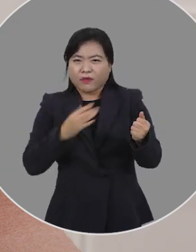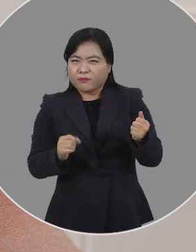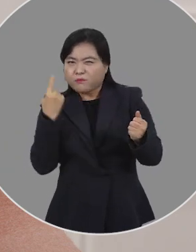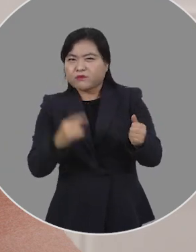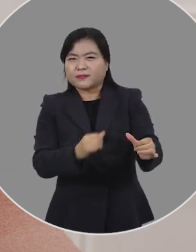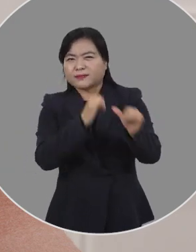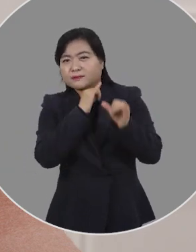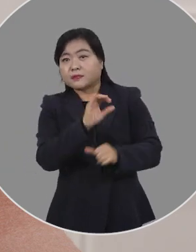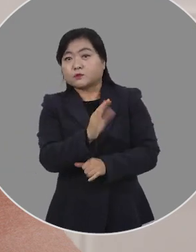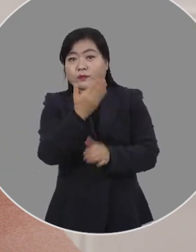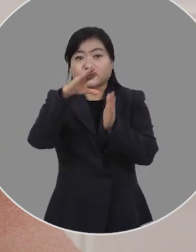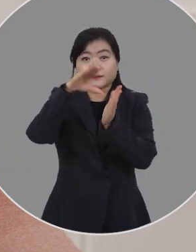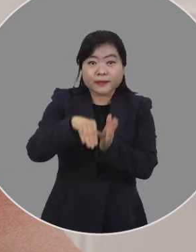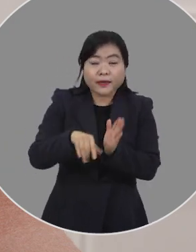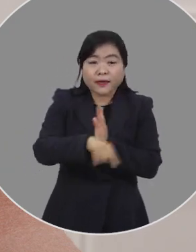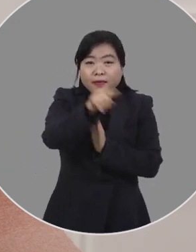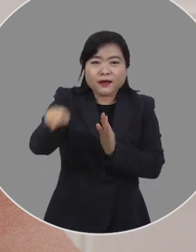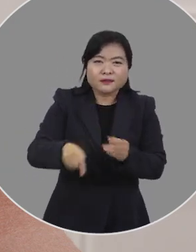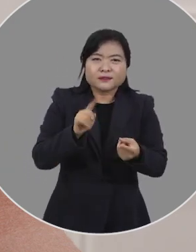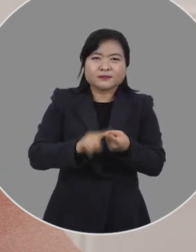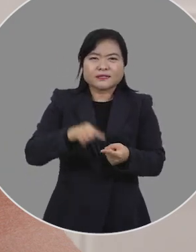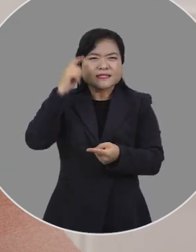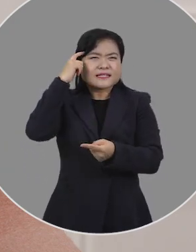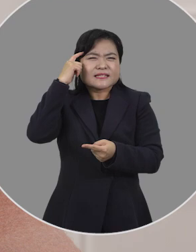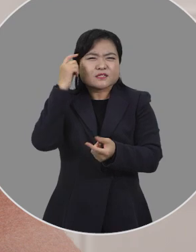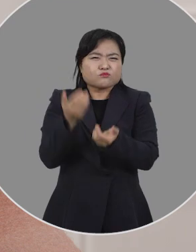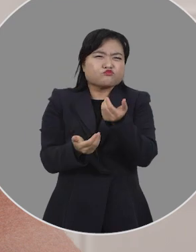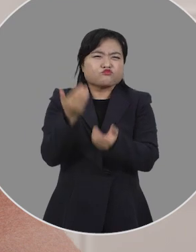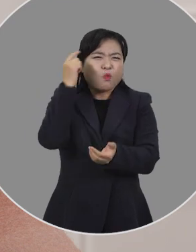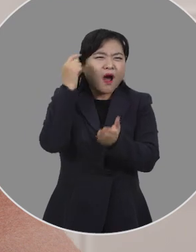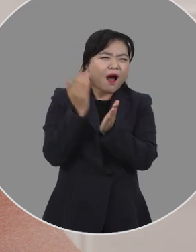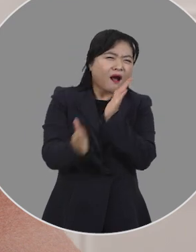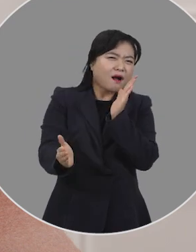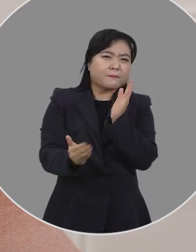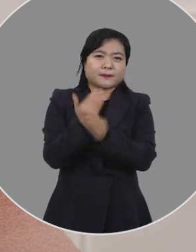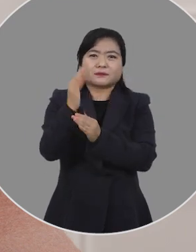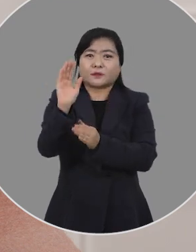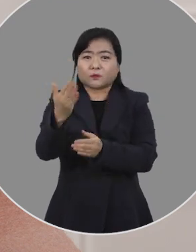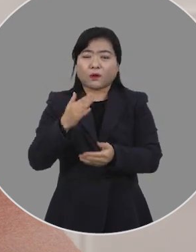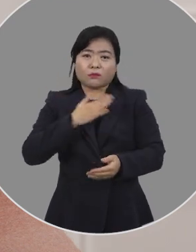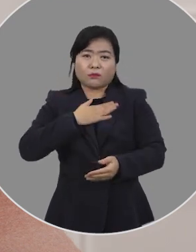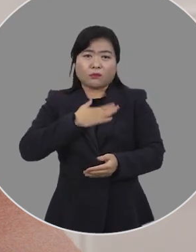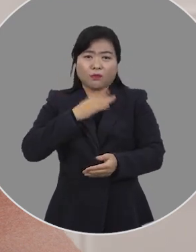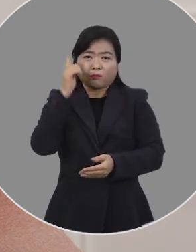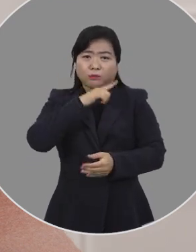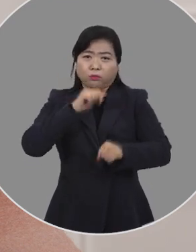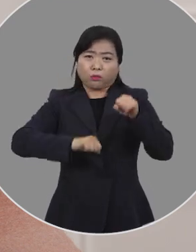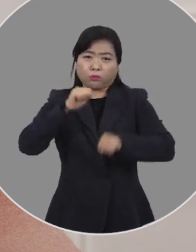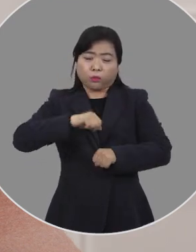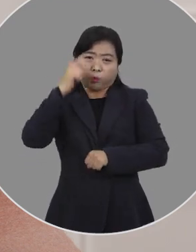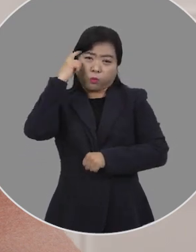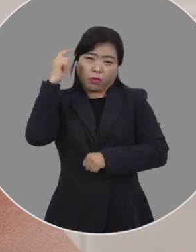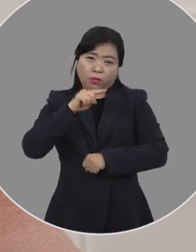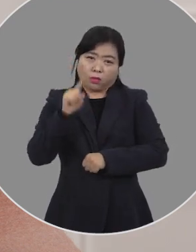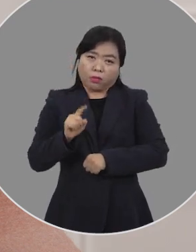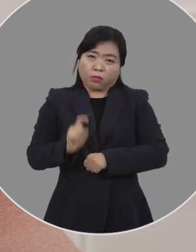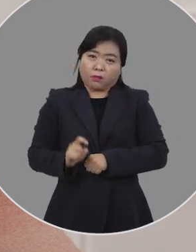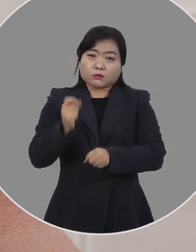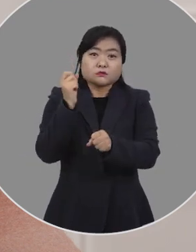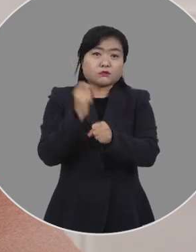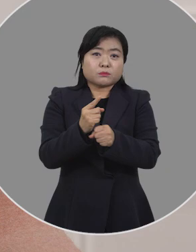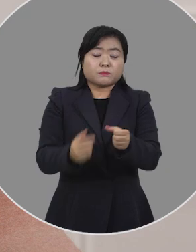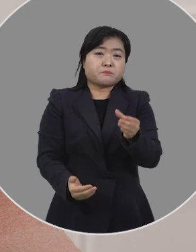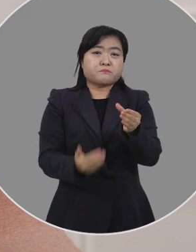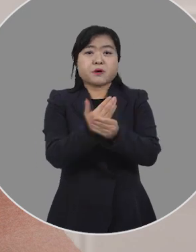했다거나 이런 경우에 그런 인지 부조화가 발생하는 거예요. 내가 왜 그런 나쁜 행동을 했을까? 근데 이제